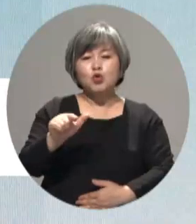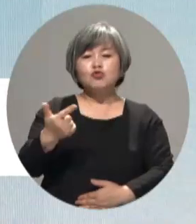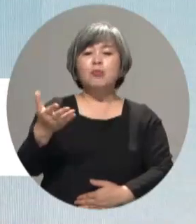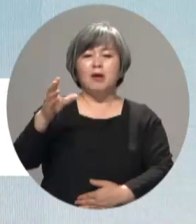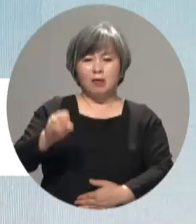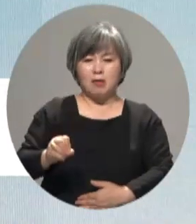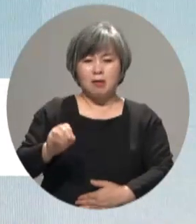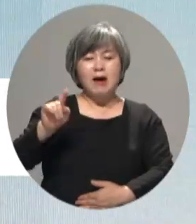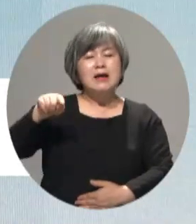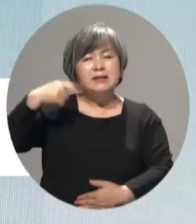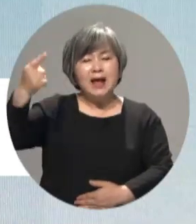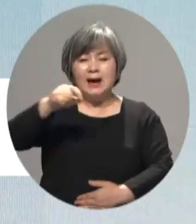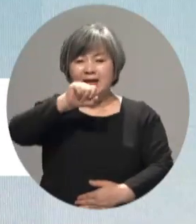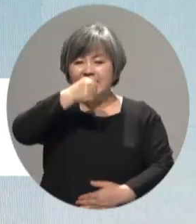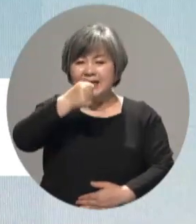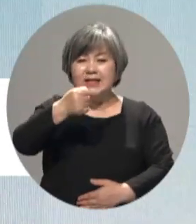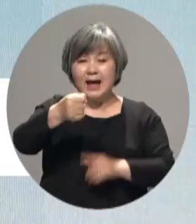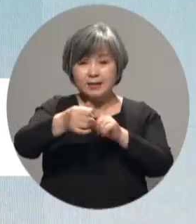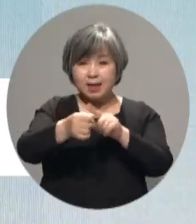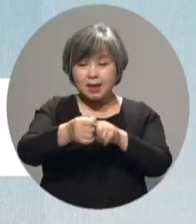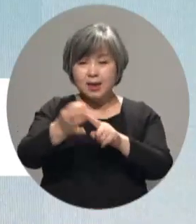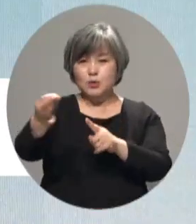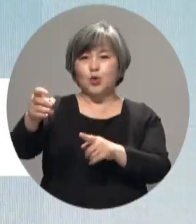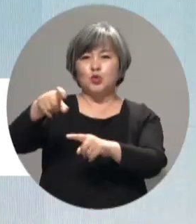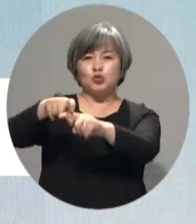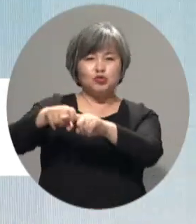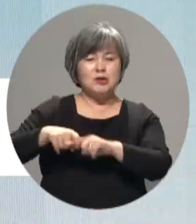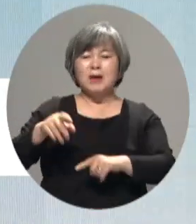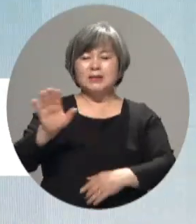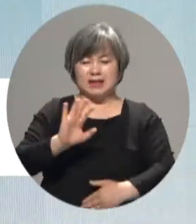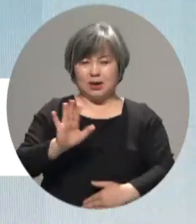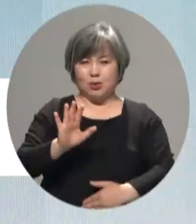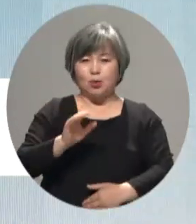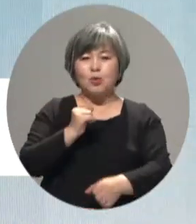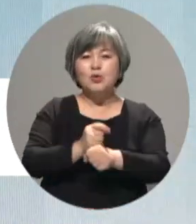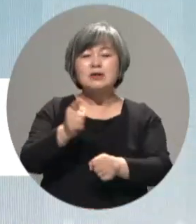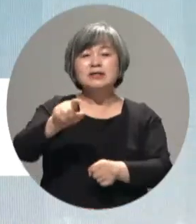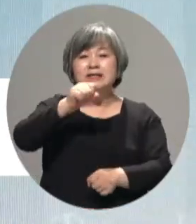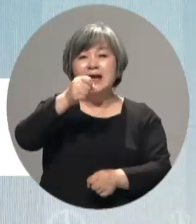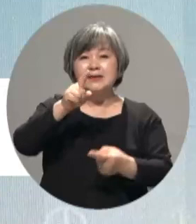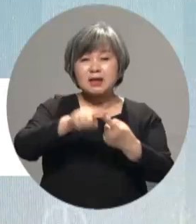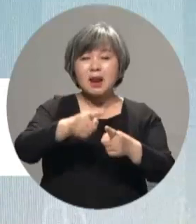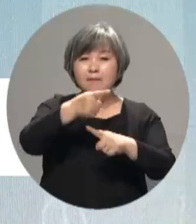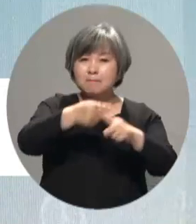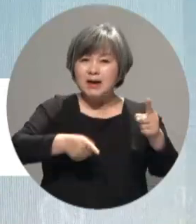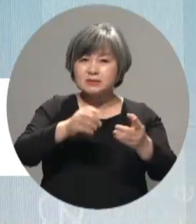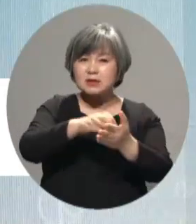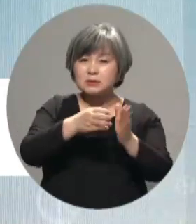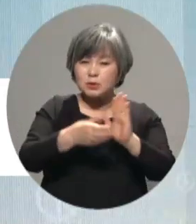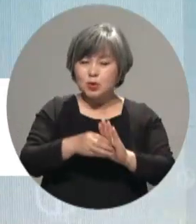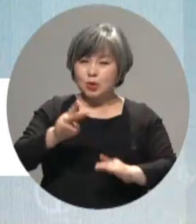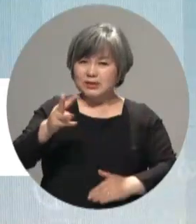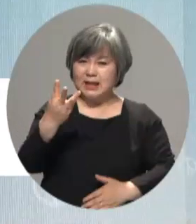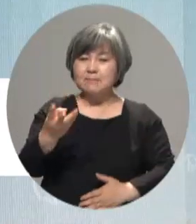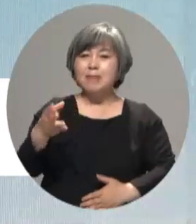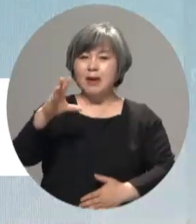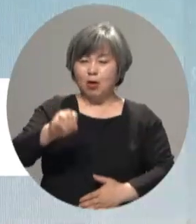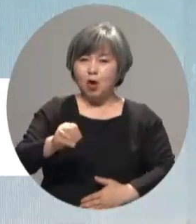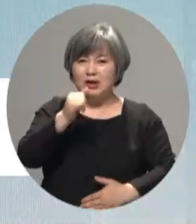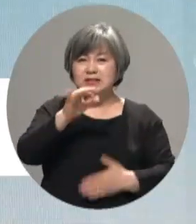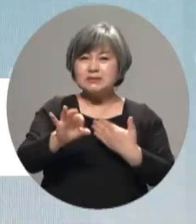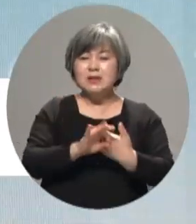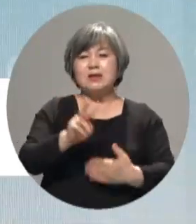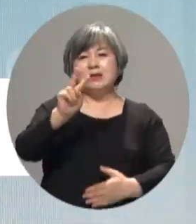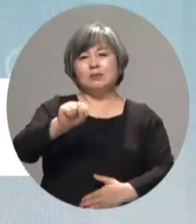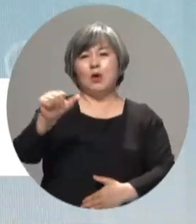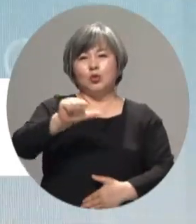차기 예산에 세입으로 잡지 않고 그 예산의 절반 정도 300억을 가지면